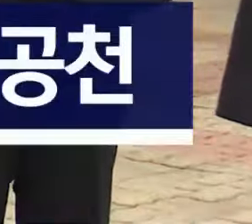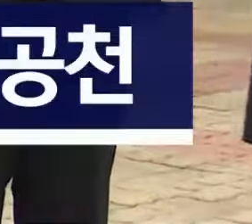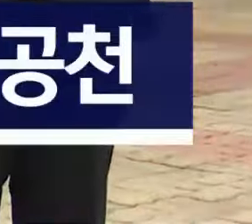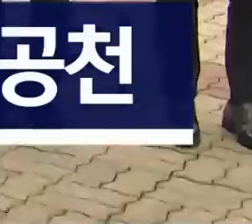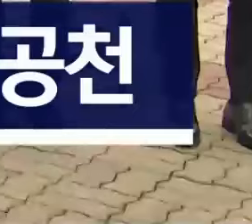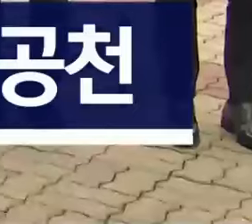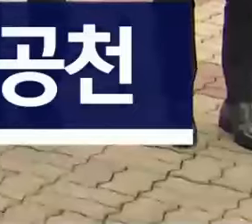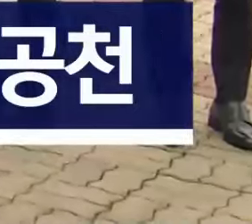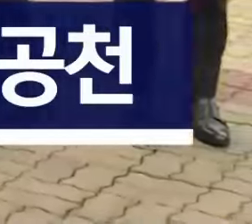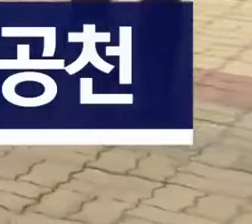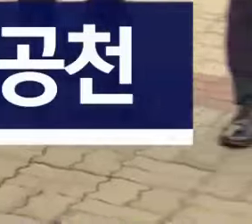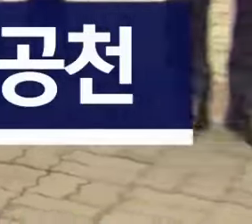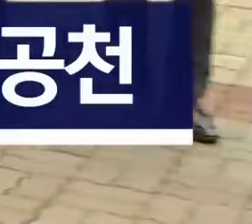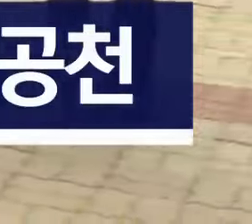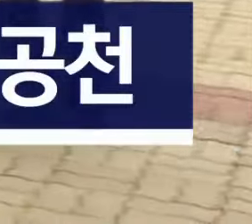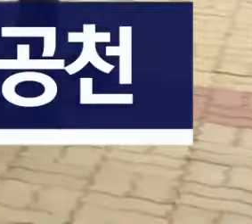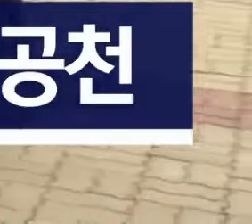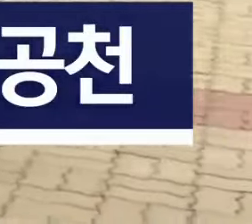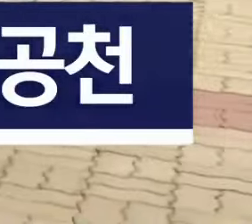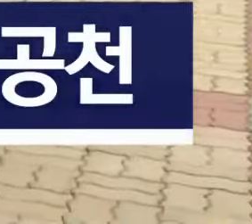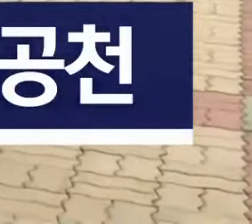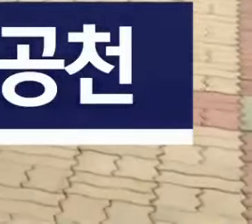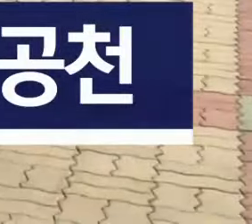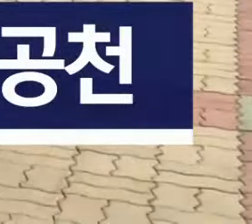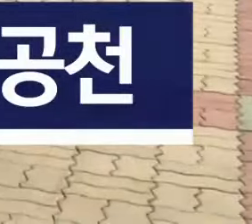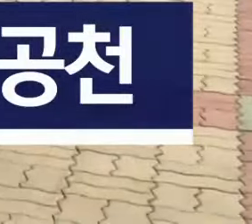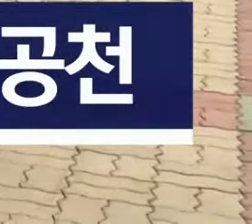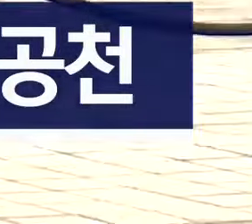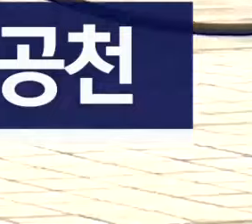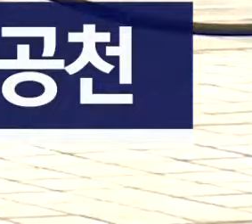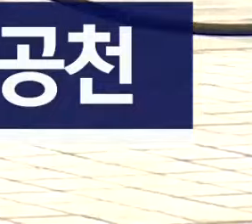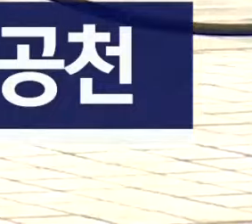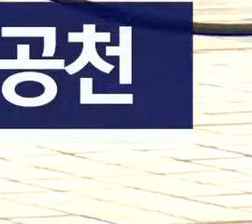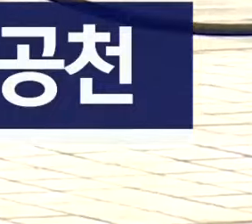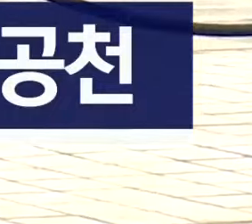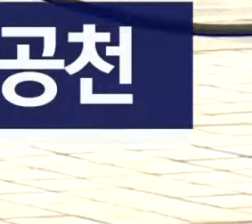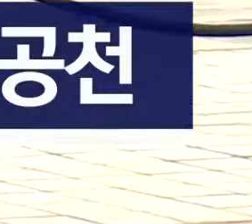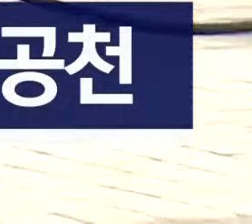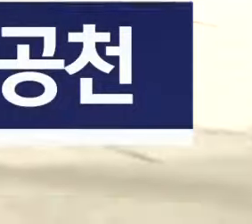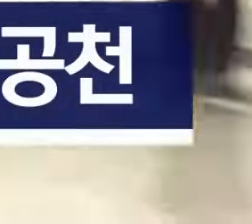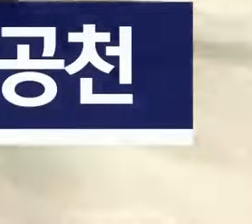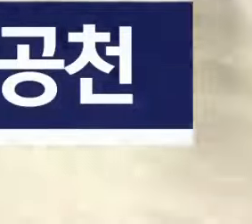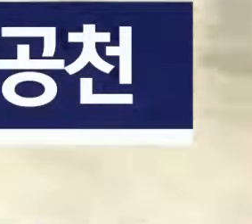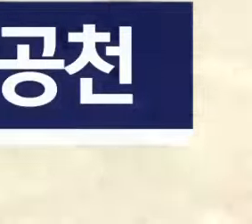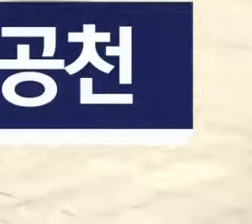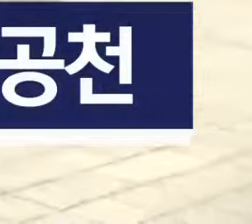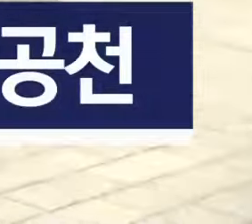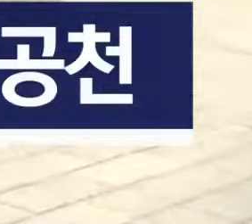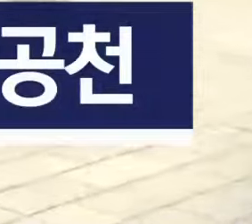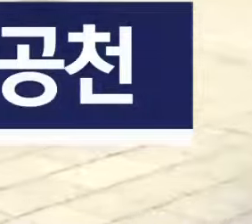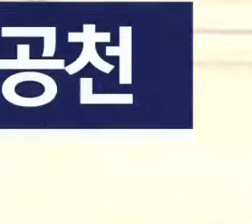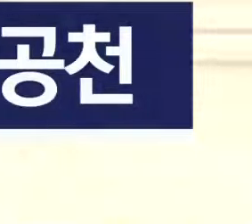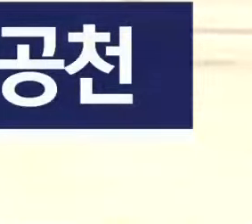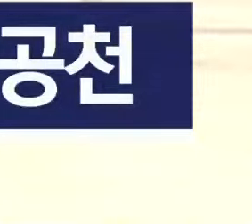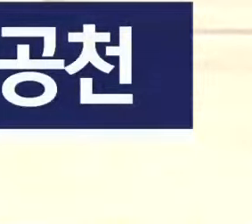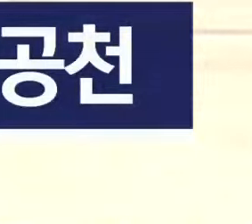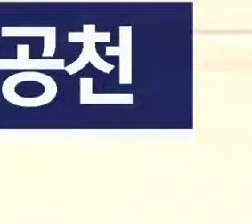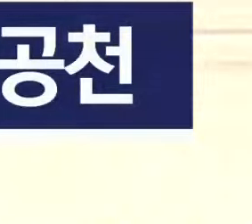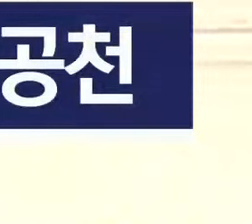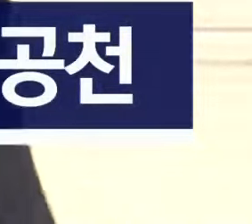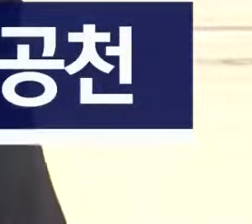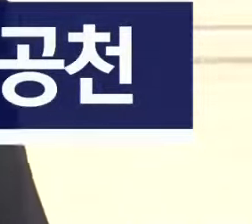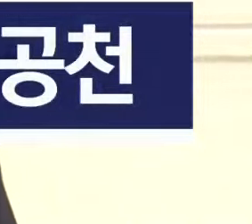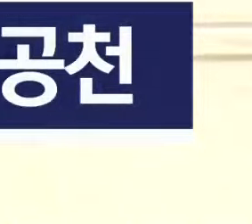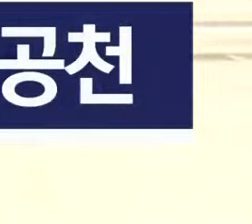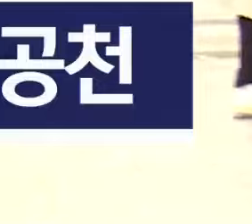국민의힘이 이번 총선에서 광주 전남 모든 선거구에 후보를 내기로 했습니다. 광주 전 선거구에 후보를 낸 건 16년 만인데